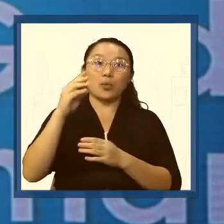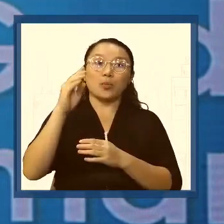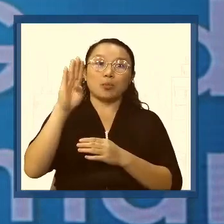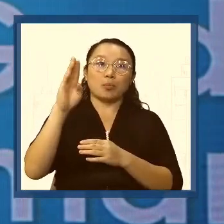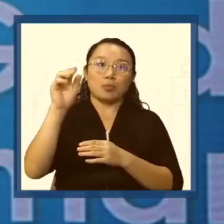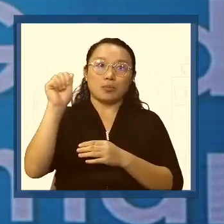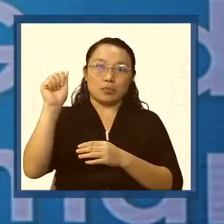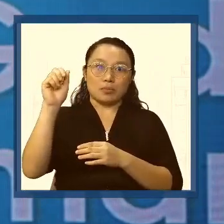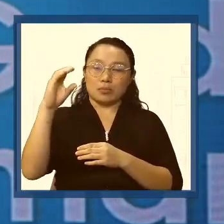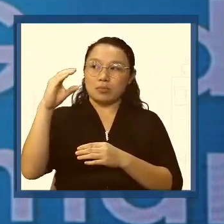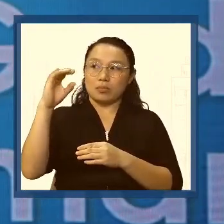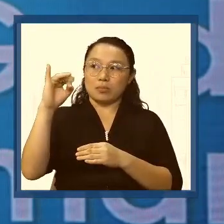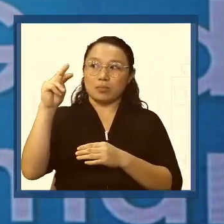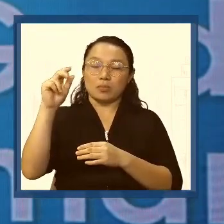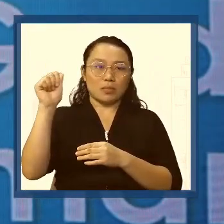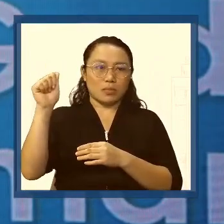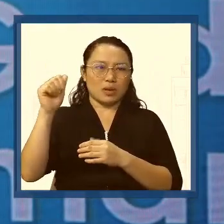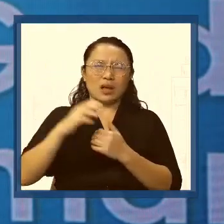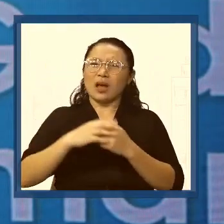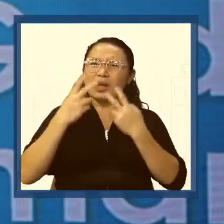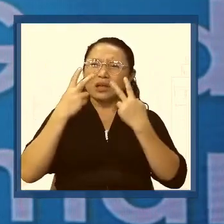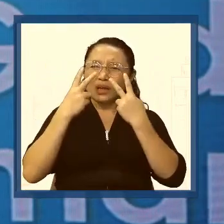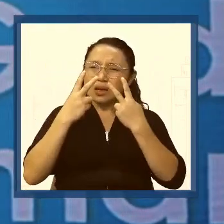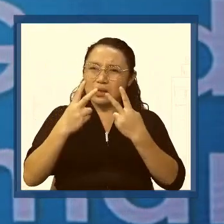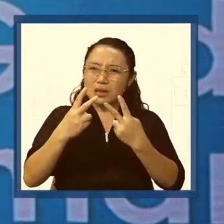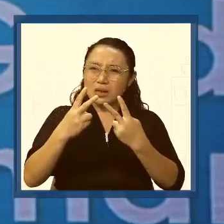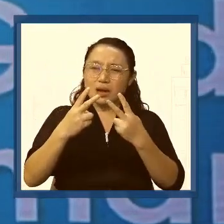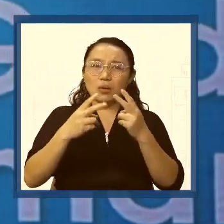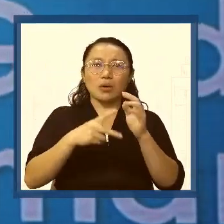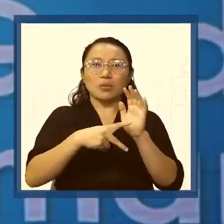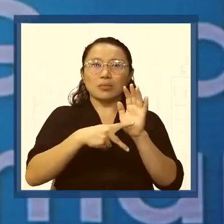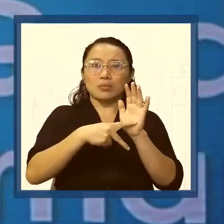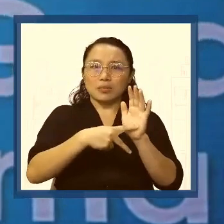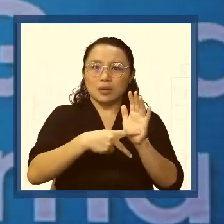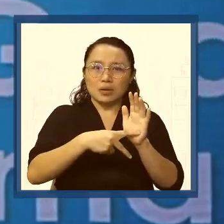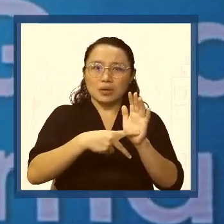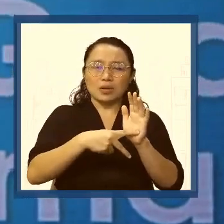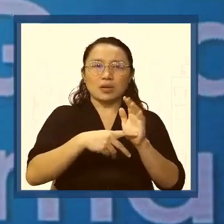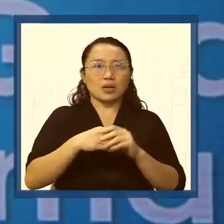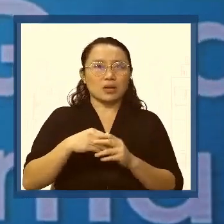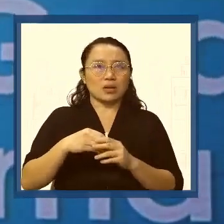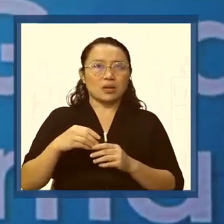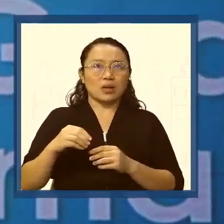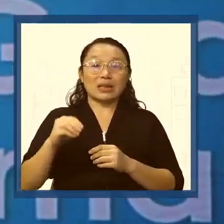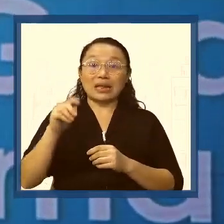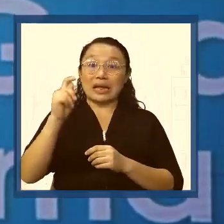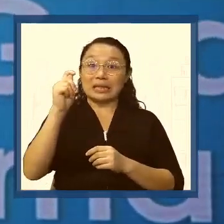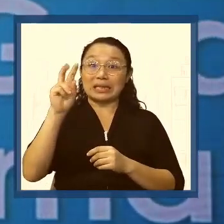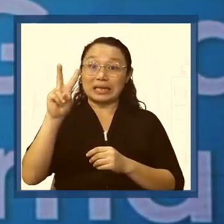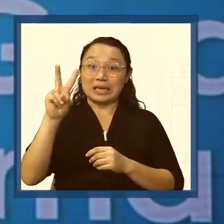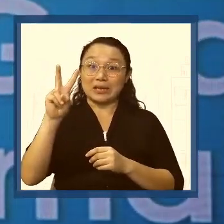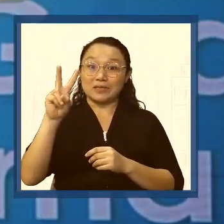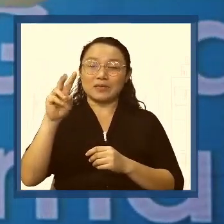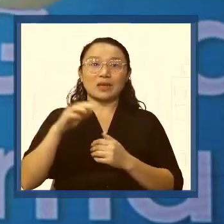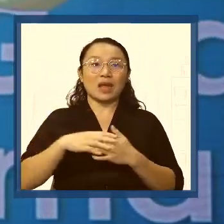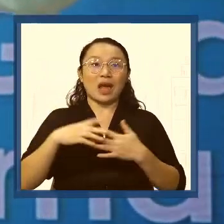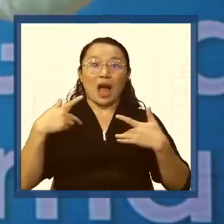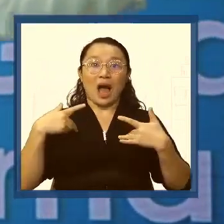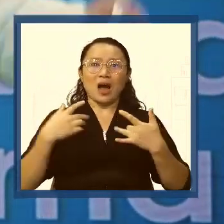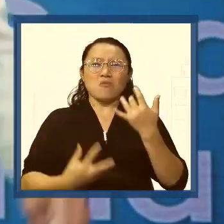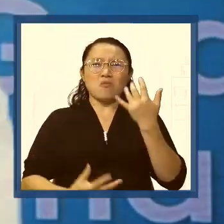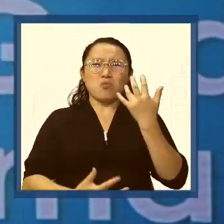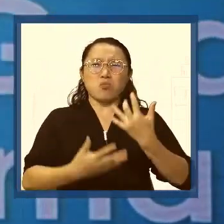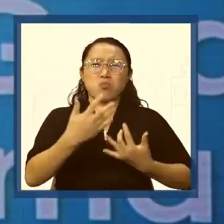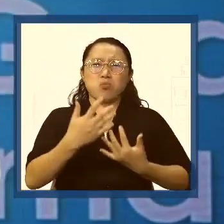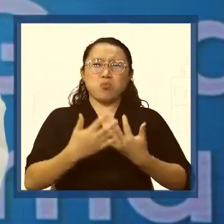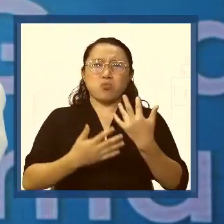diha nga district. Nakita na ko ang presentation ang gipasalida sa Discovery Channel nga dunay sunog sa usa ka